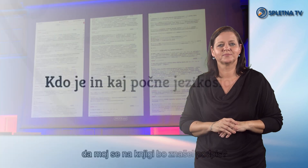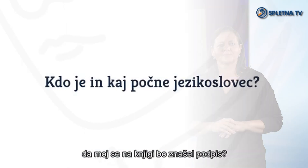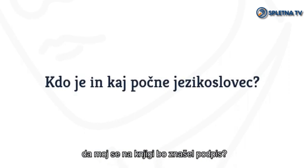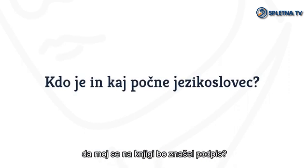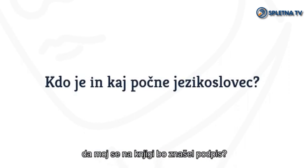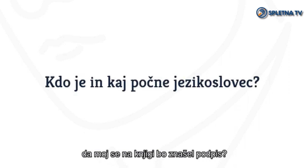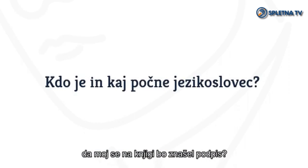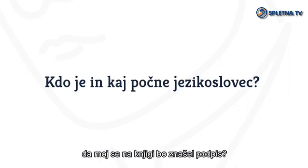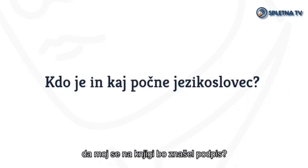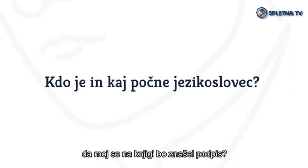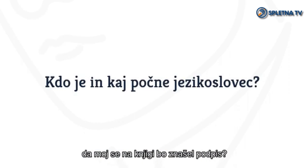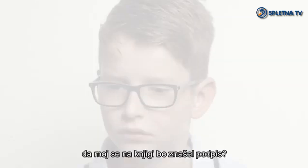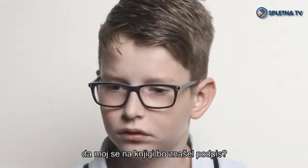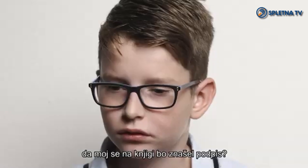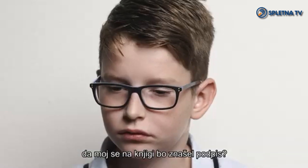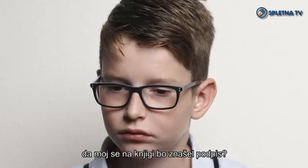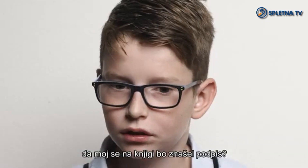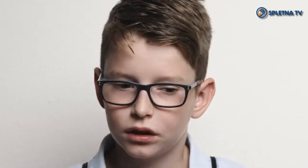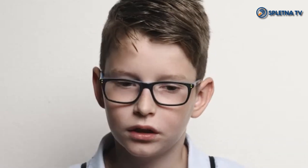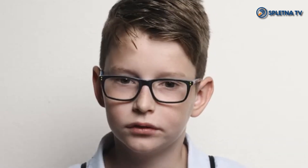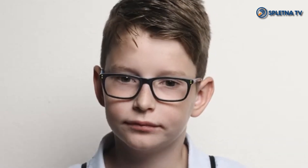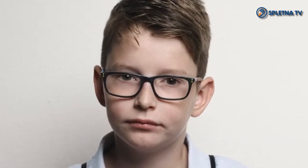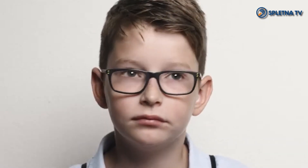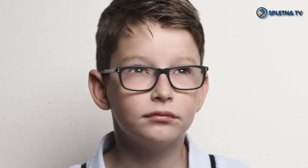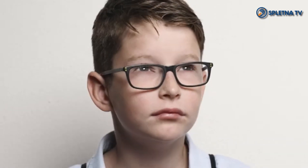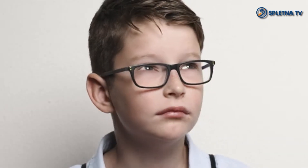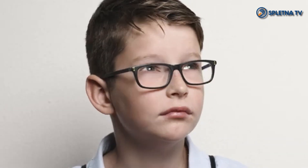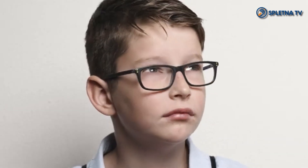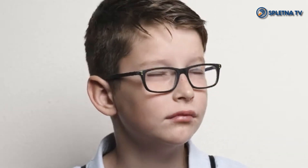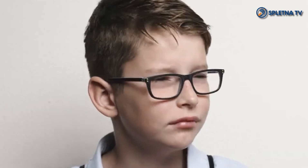Na knjigi boš našel podpis.